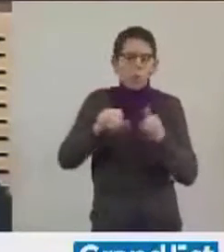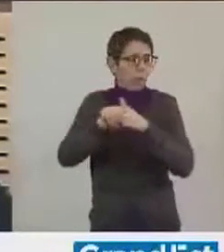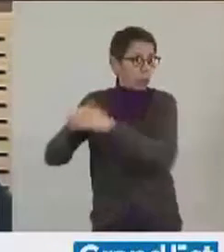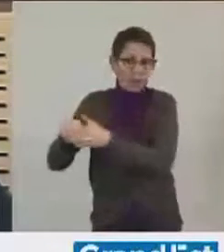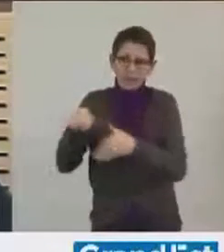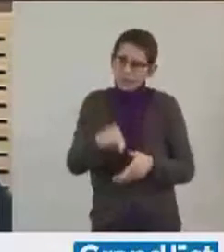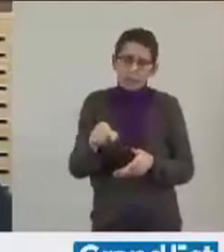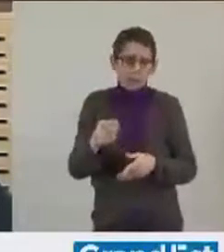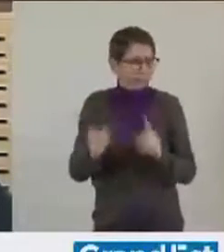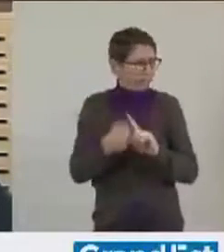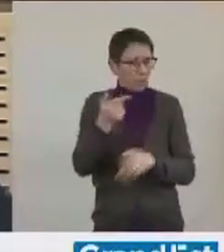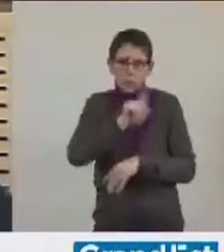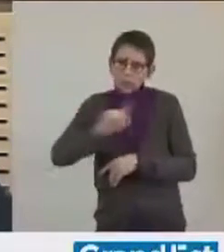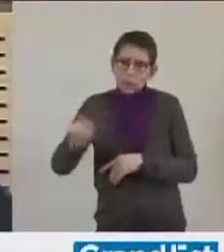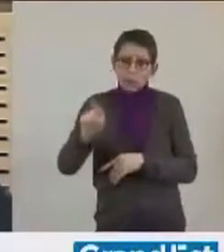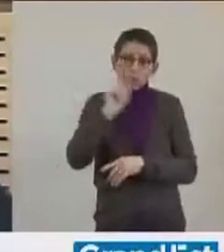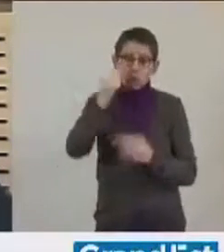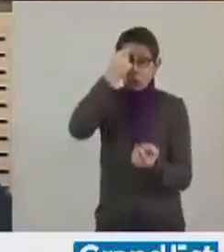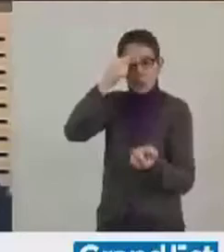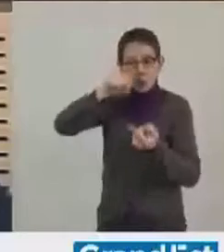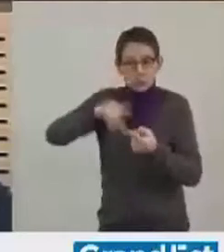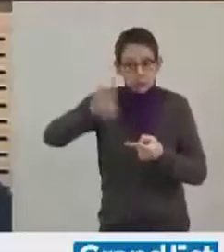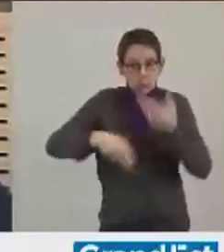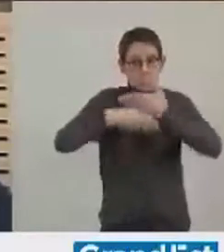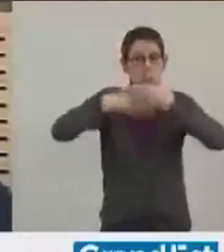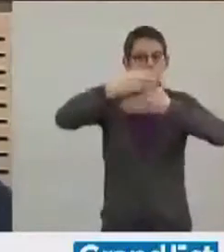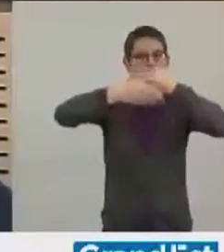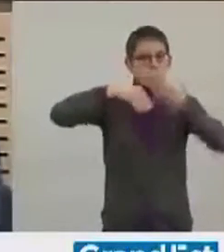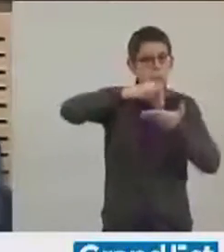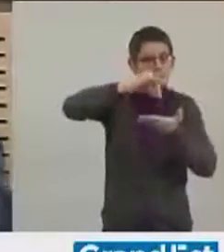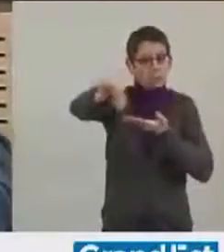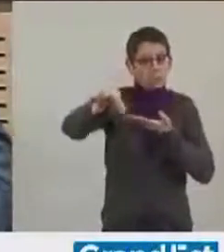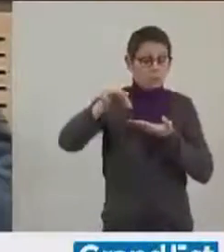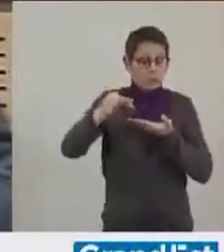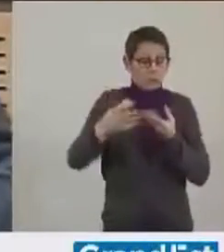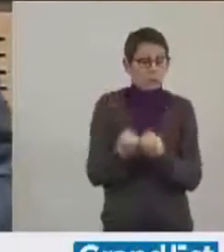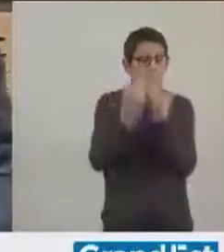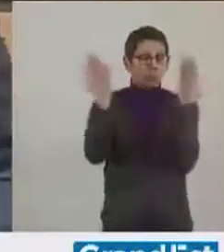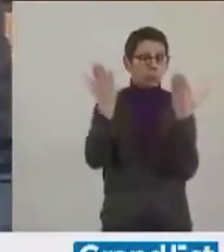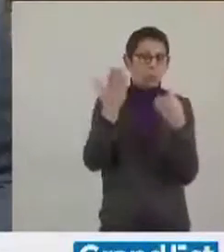économique pour construire une stratégie de développement économique. Merci, Monsieur le Président.